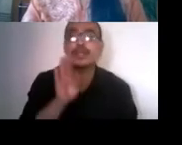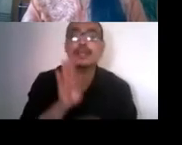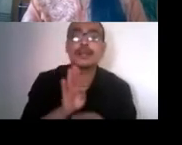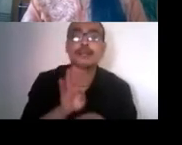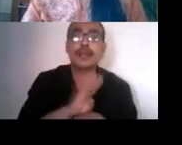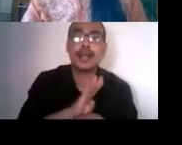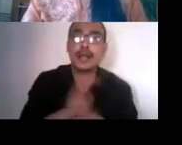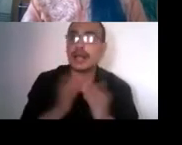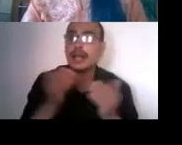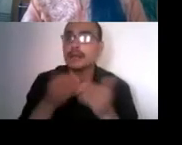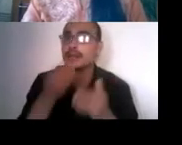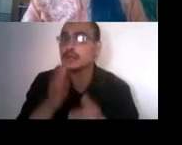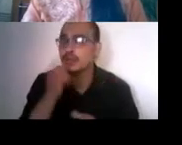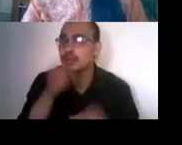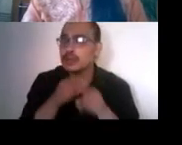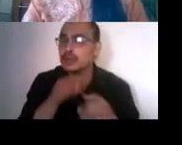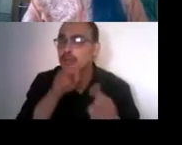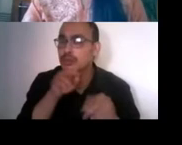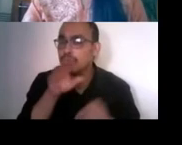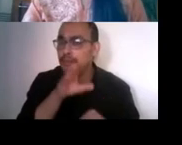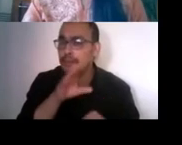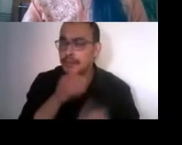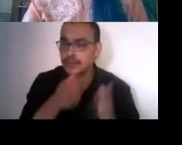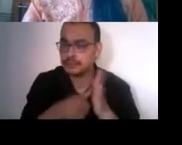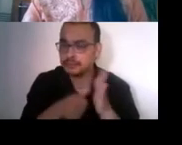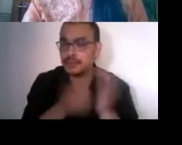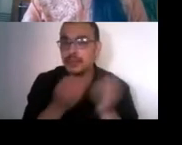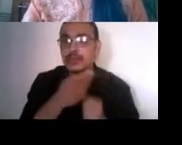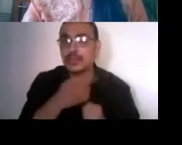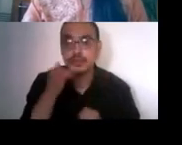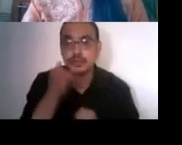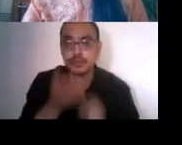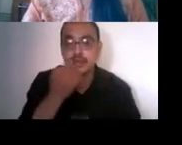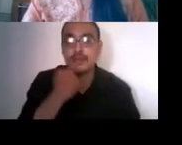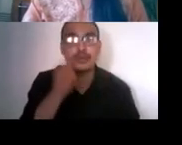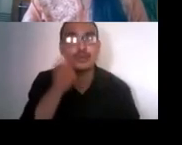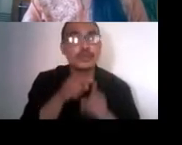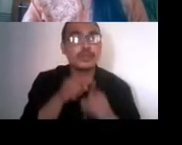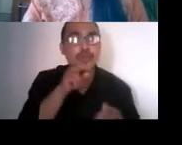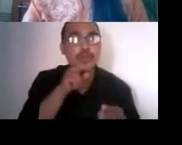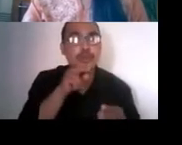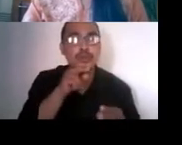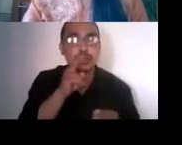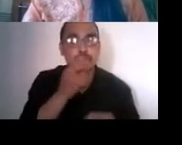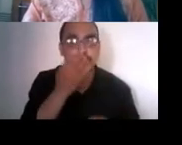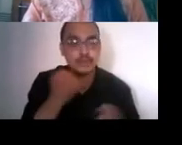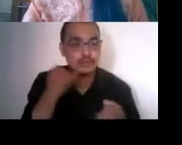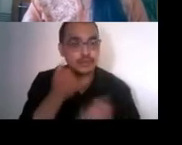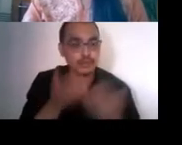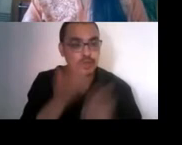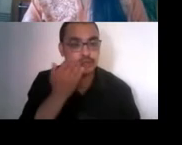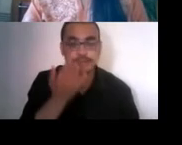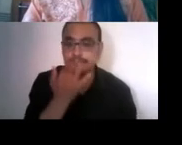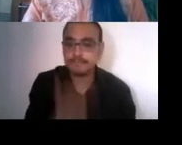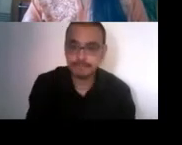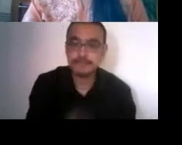बोल्दो रहेछ यो ट्र्याकिङ गर्नलाई फोन उठाएन भने तिमी कोसँग बोलिरहेको थियौ त्यसकारण मेरो फोन उठाएनौ होइन यस्तो खालको यो